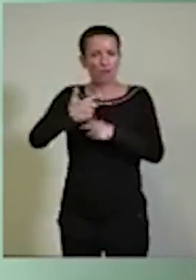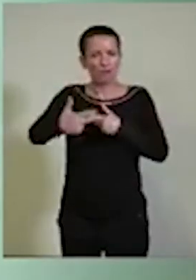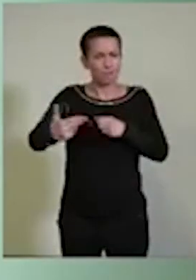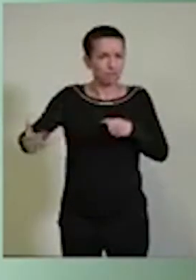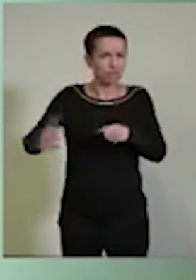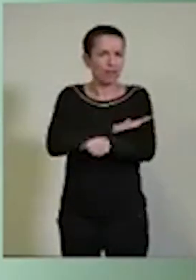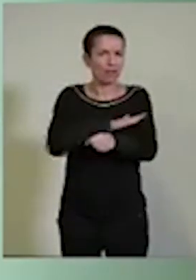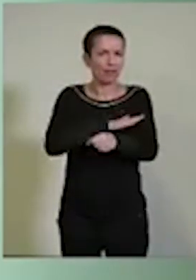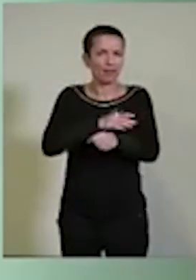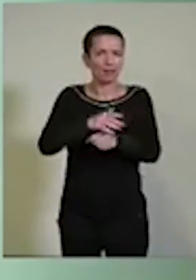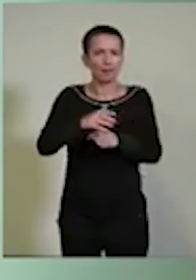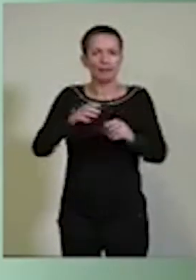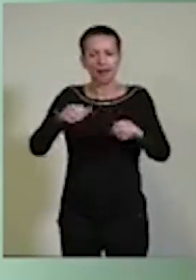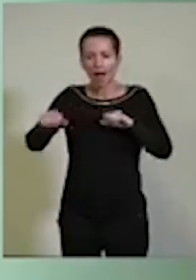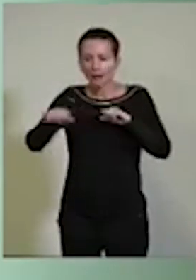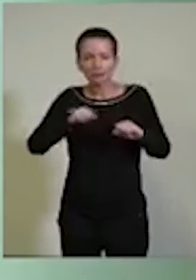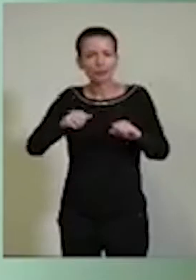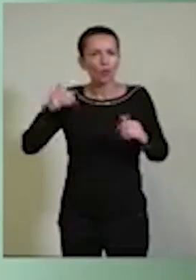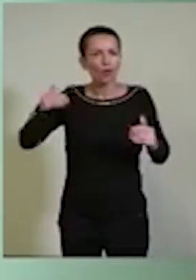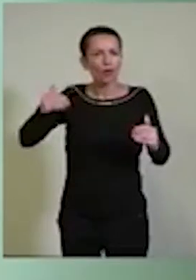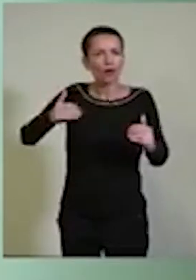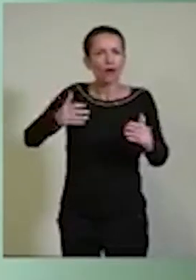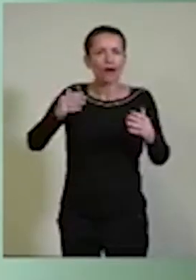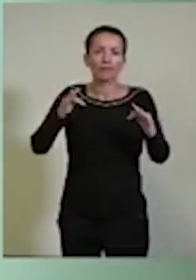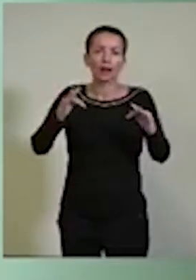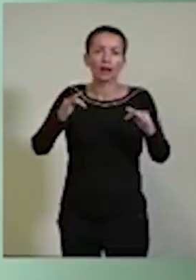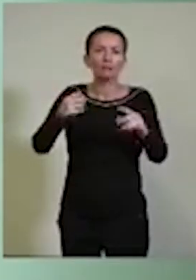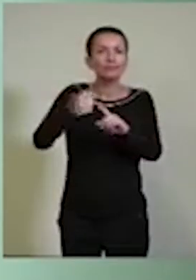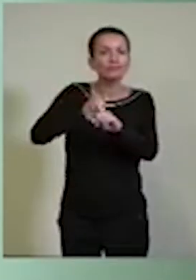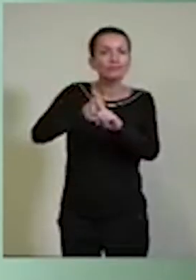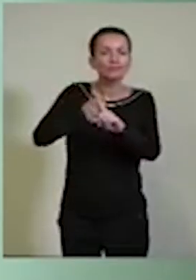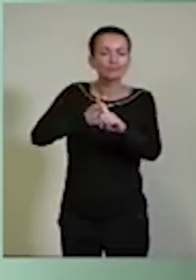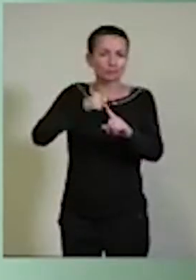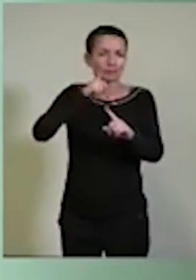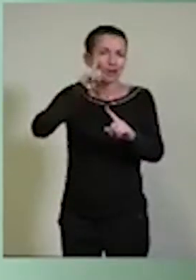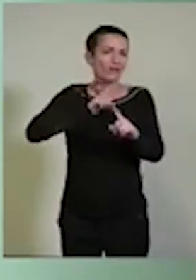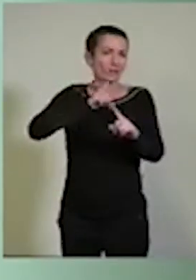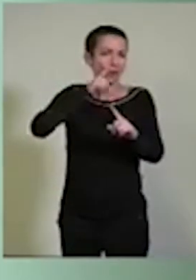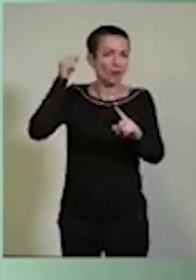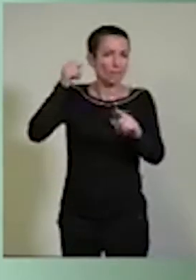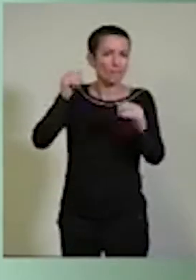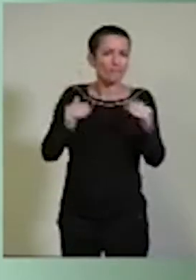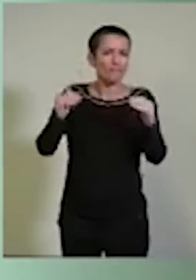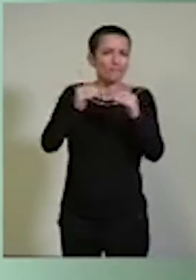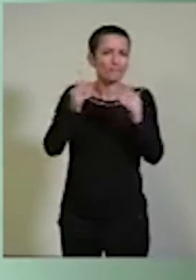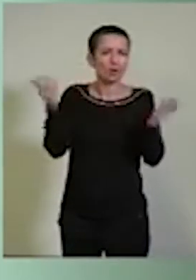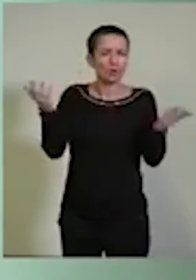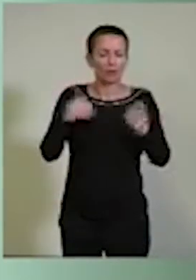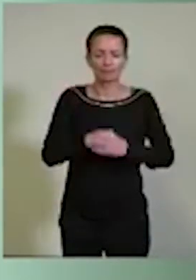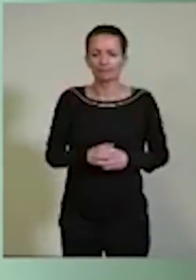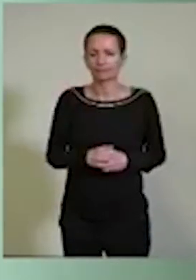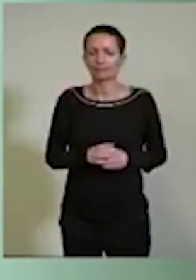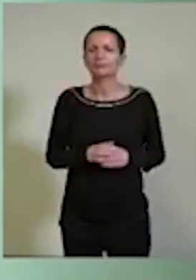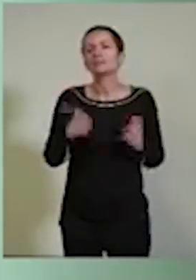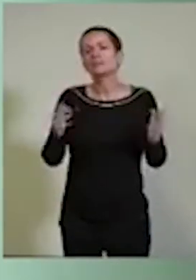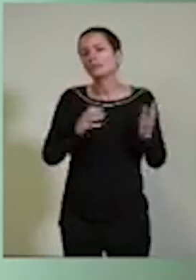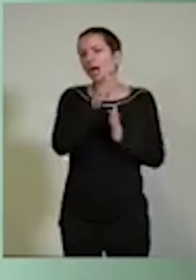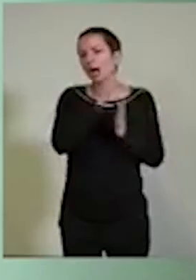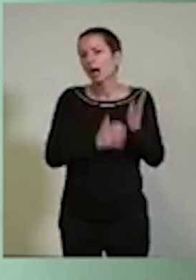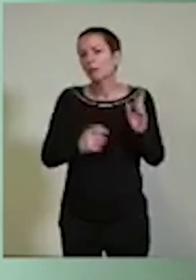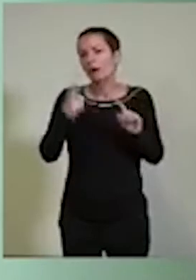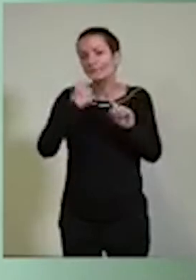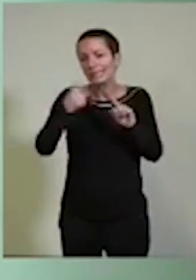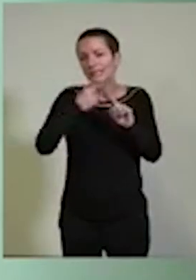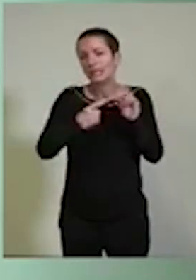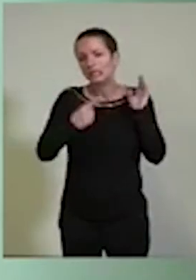actions en matière d'égalité femmes-hommes. Je ne vais pas redétailler tout ce qu'il y a dans le rapport.